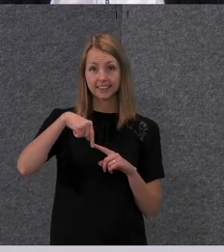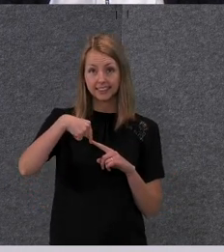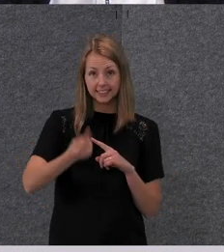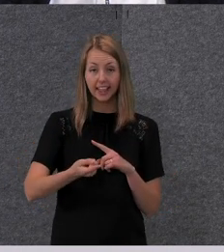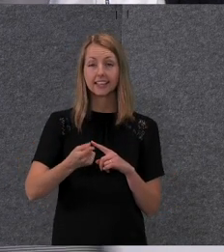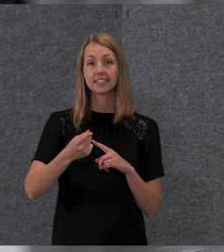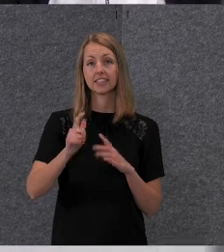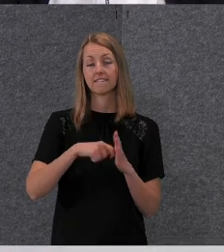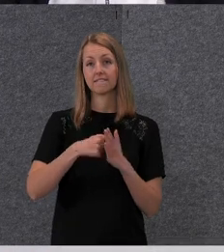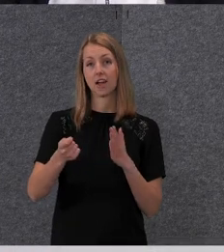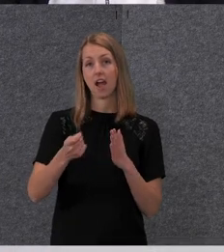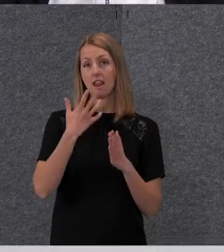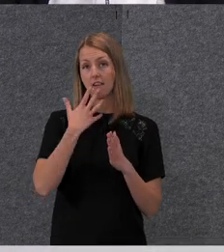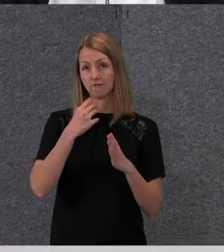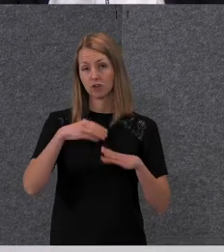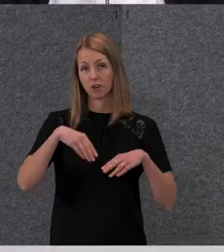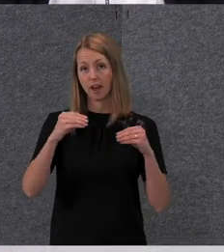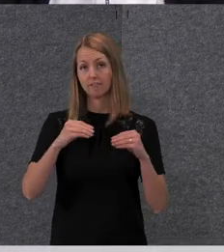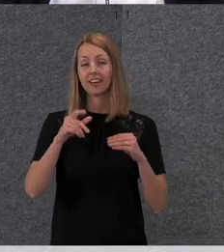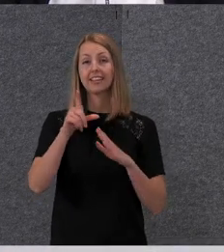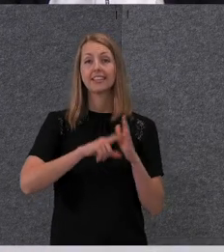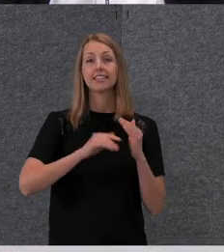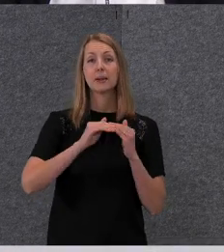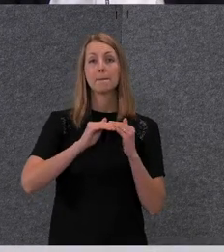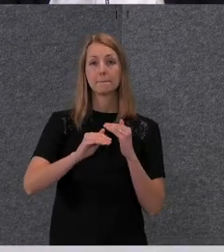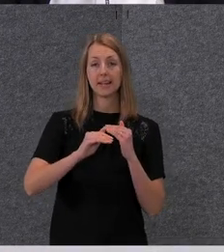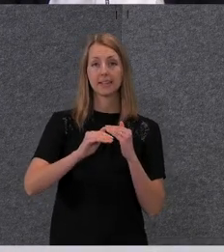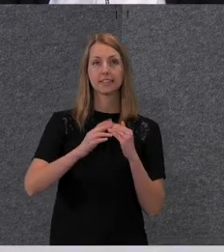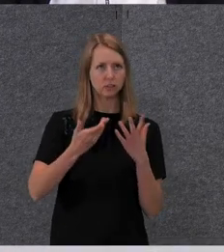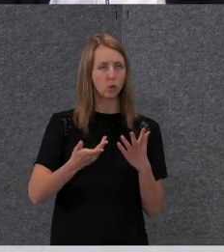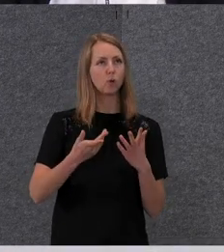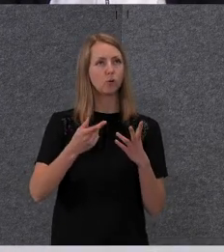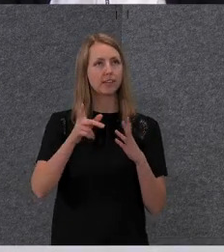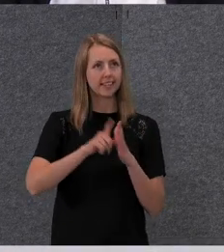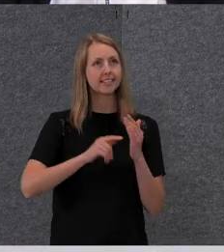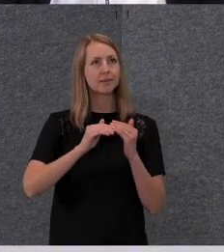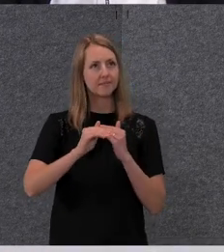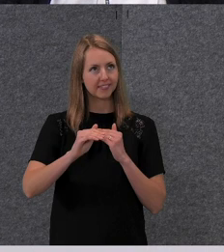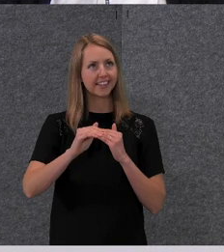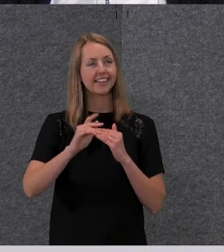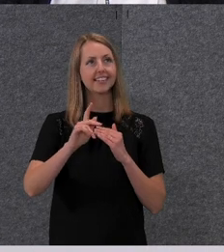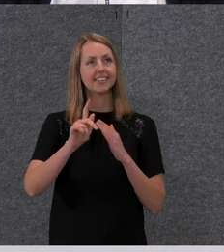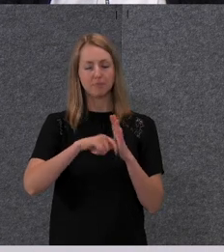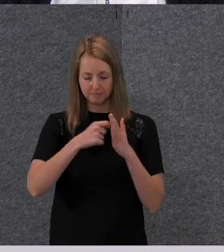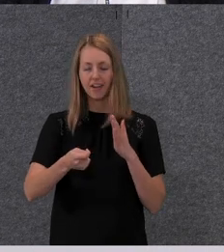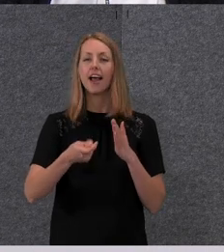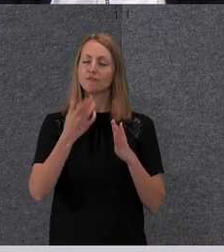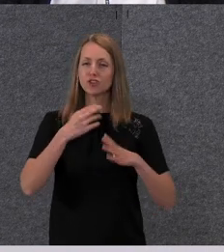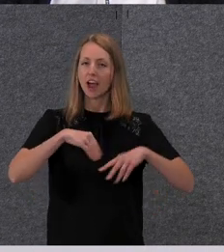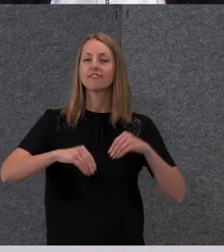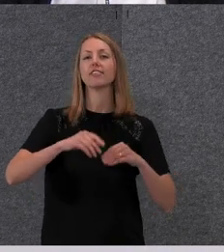in die nächste Wahl, und zwar das Listenplatz, in die Wahl des Listenplatz. So, jetzt habe ich es in die Wahl des